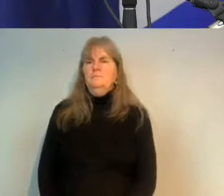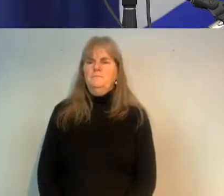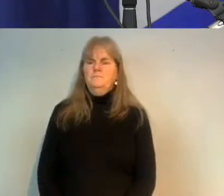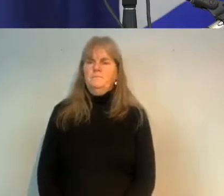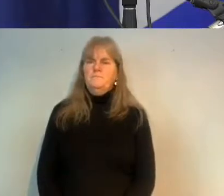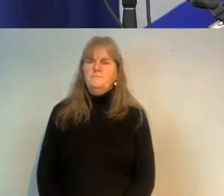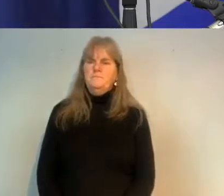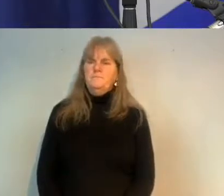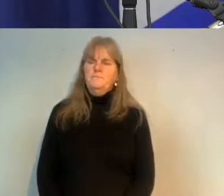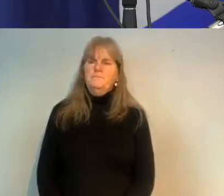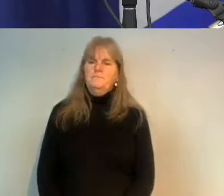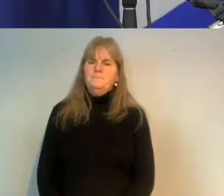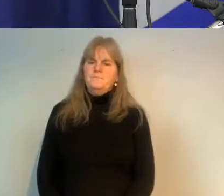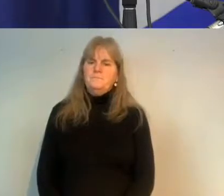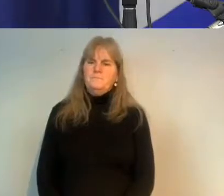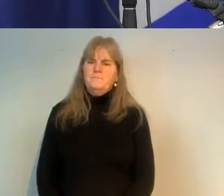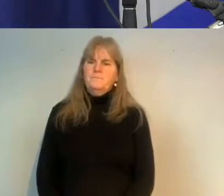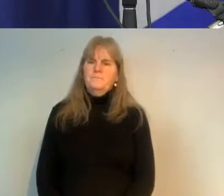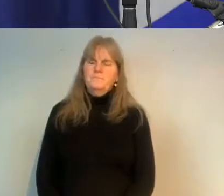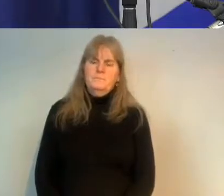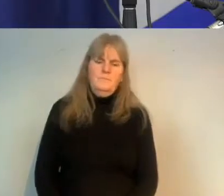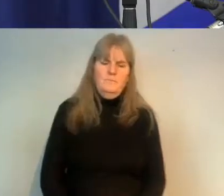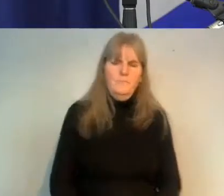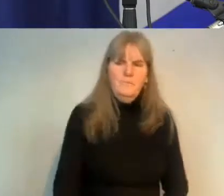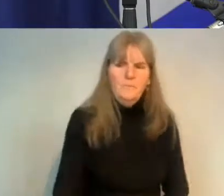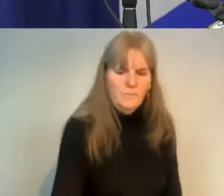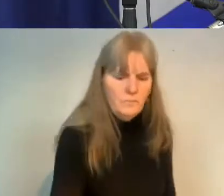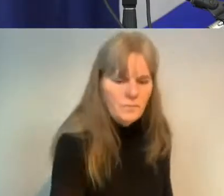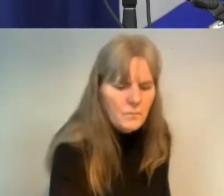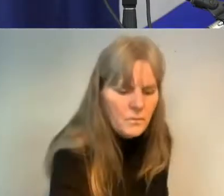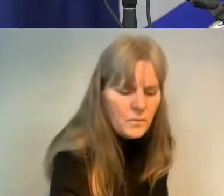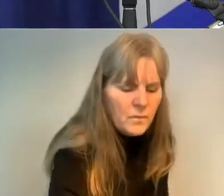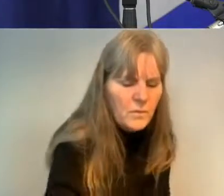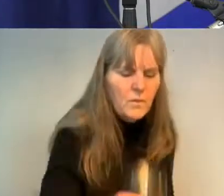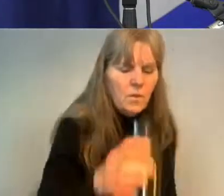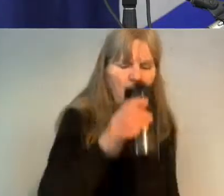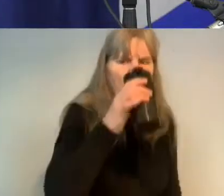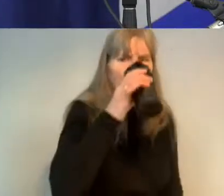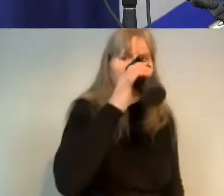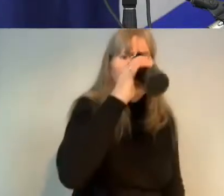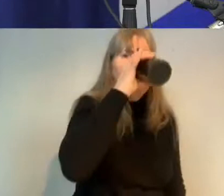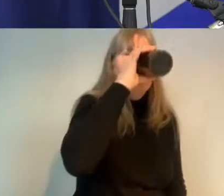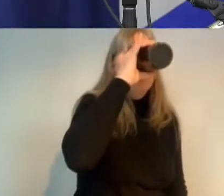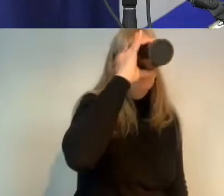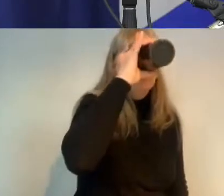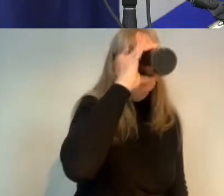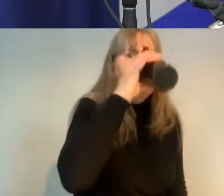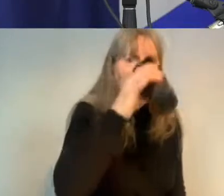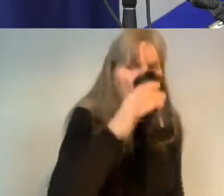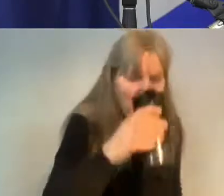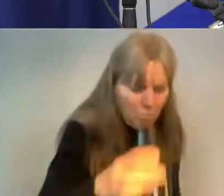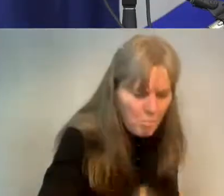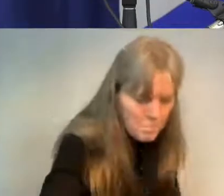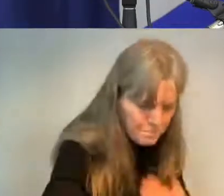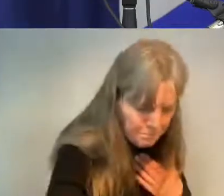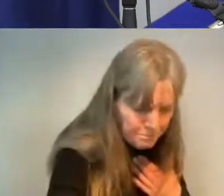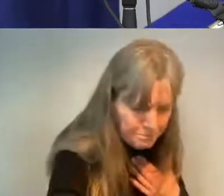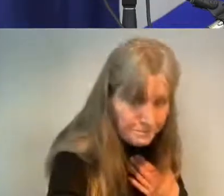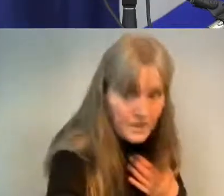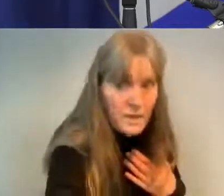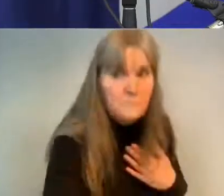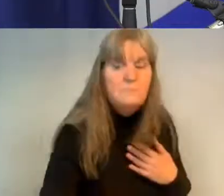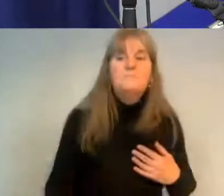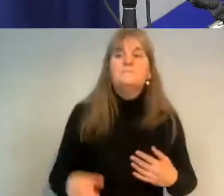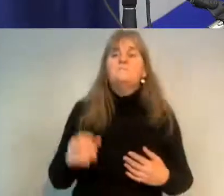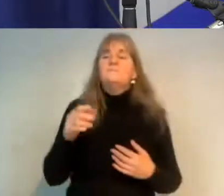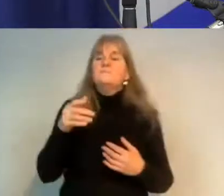qu'est-ce qui a motivé votre recommandation de ne pas repousser la rentrée scolaire en janvier. So, Dr. Elliott,